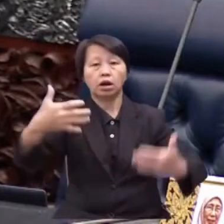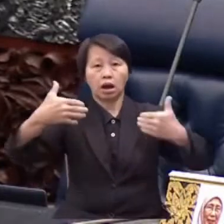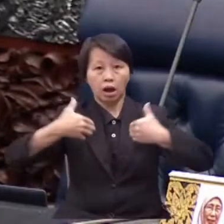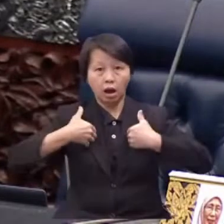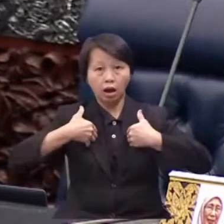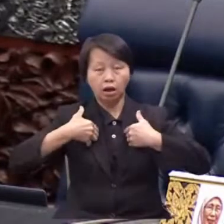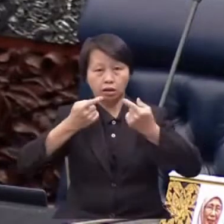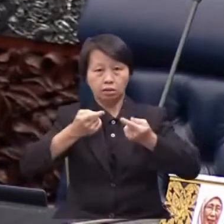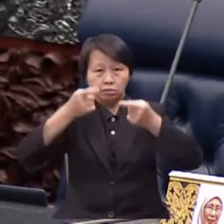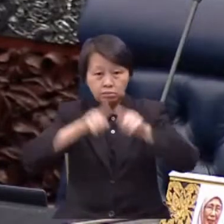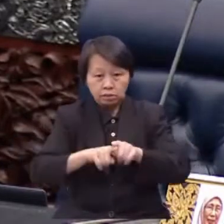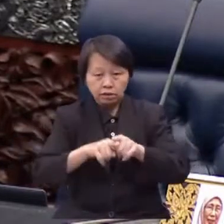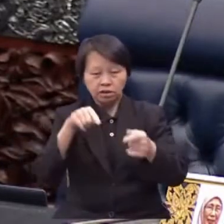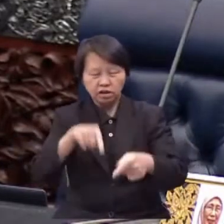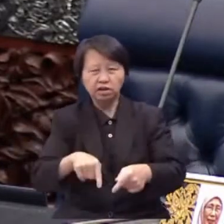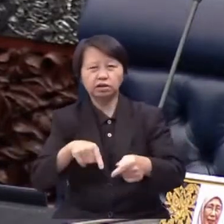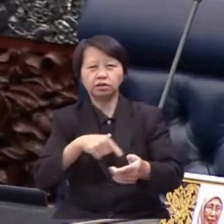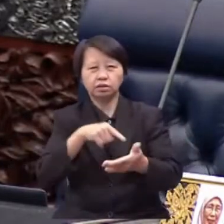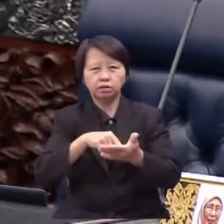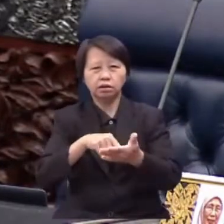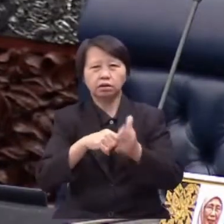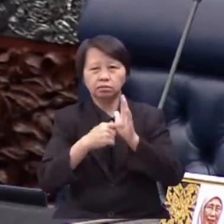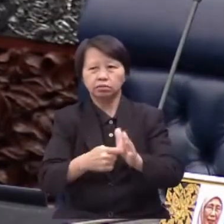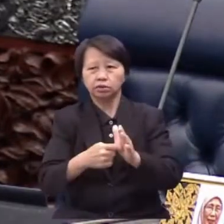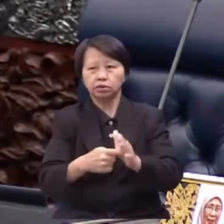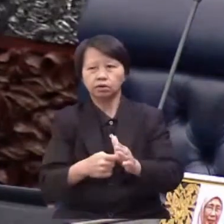peristiwa ini menunjukkan